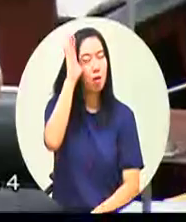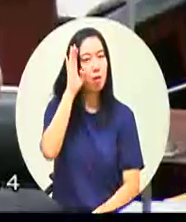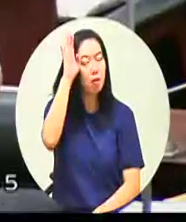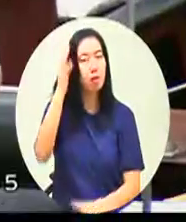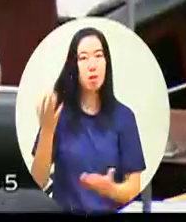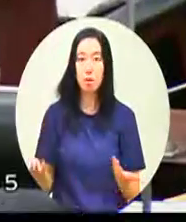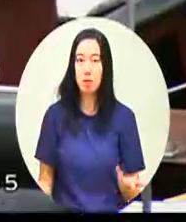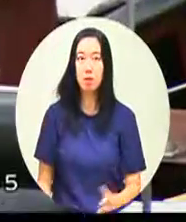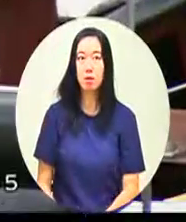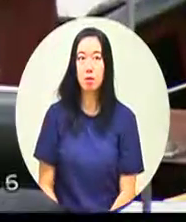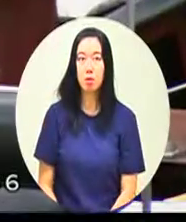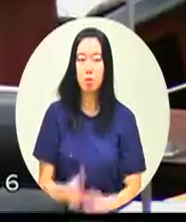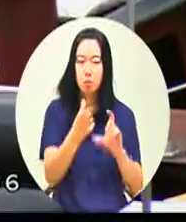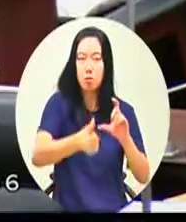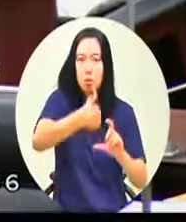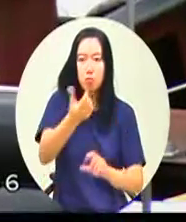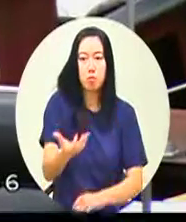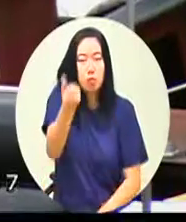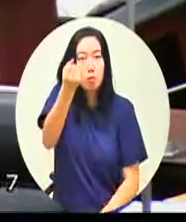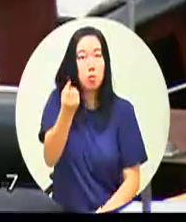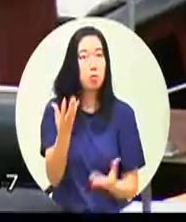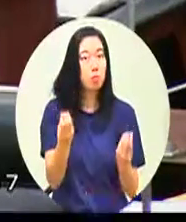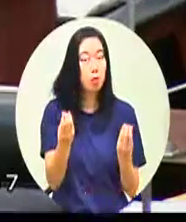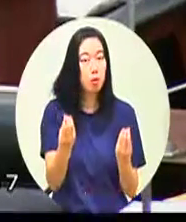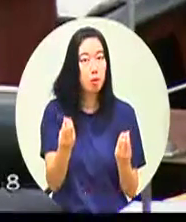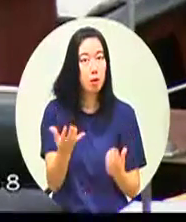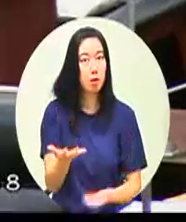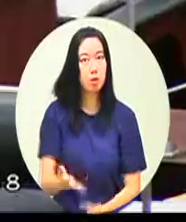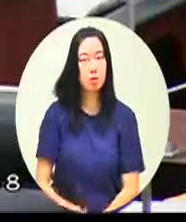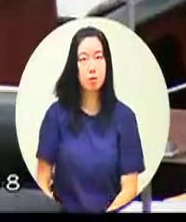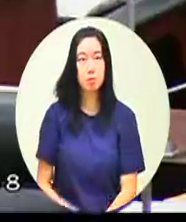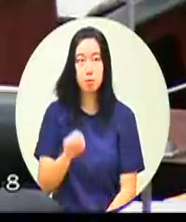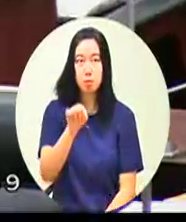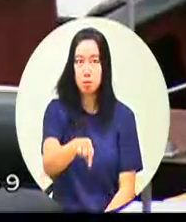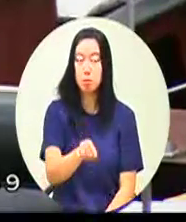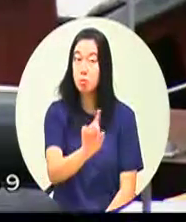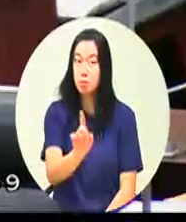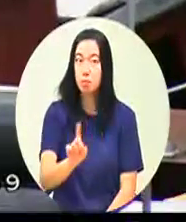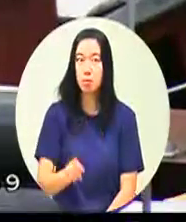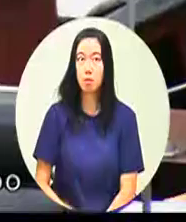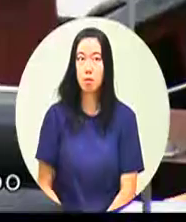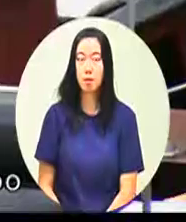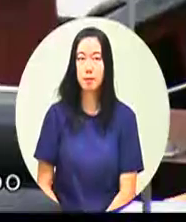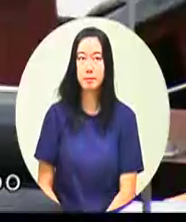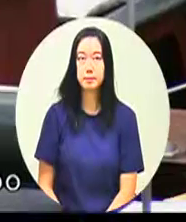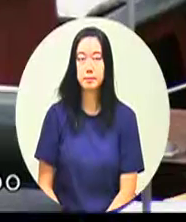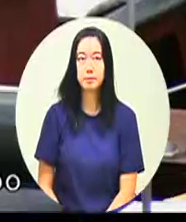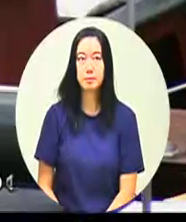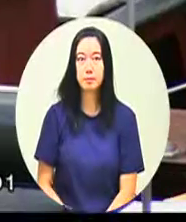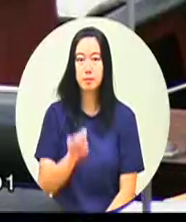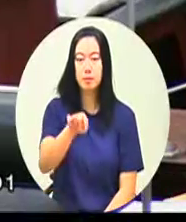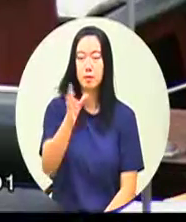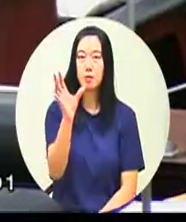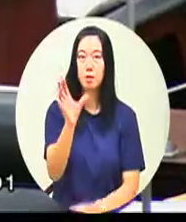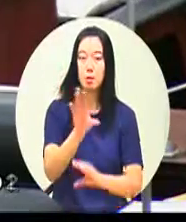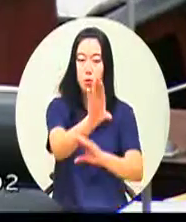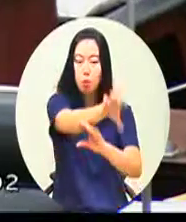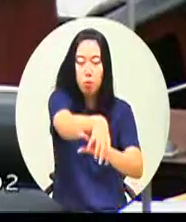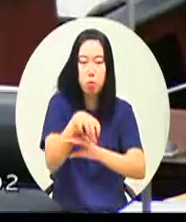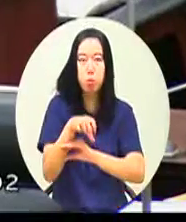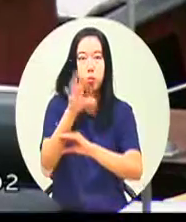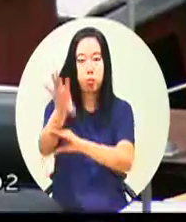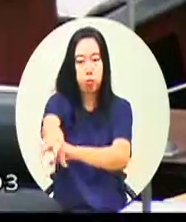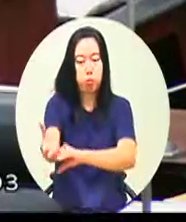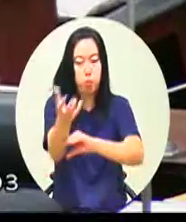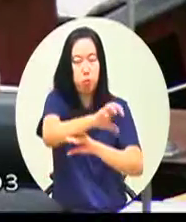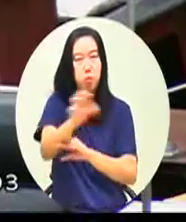么区长无迄个权吗？这物件也咪讲要猜的，伊甲这苏去边啊安尼尔，吼，迄天闹